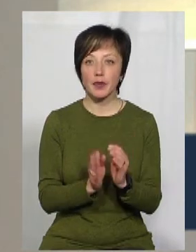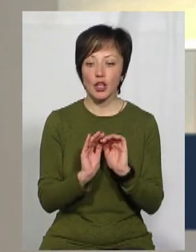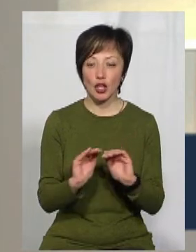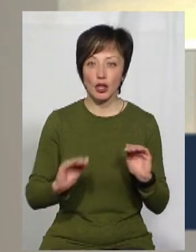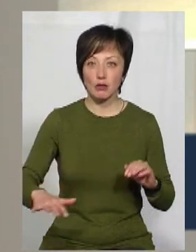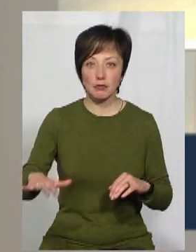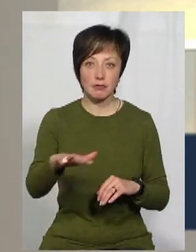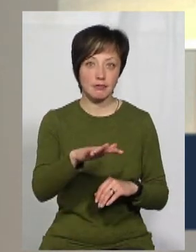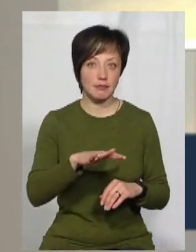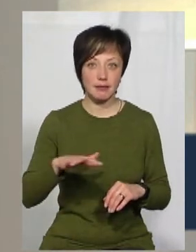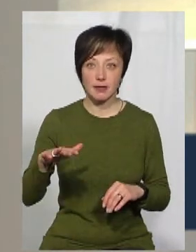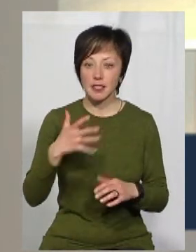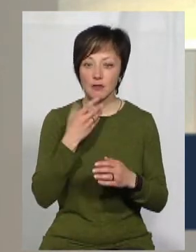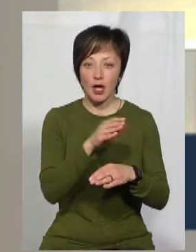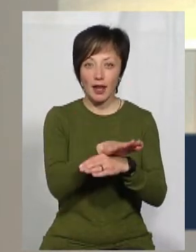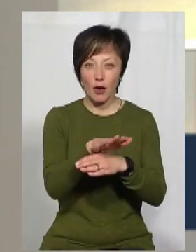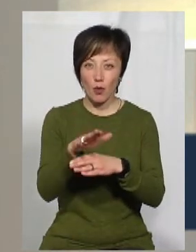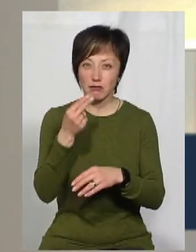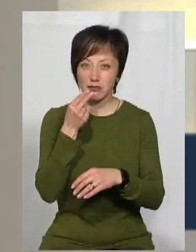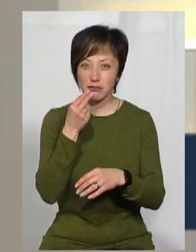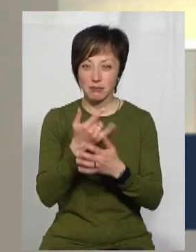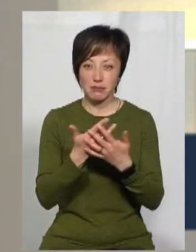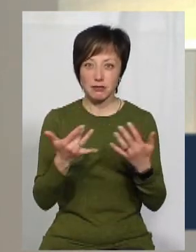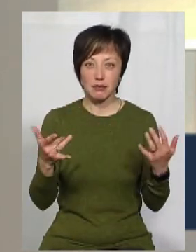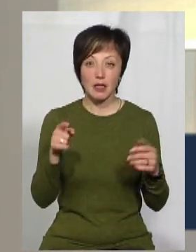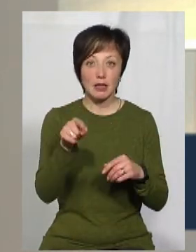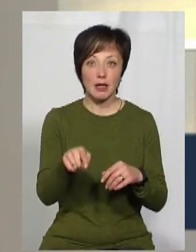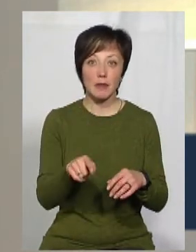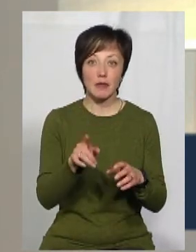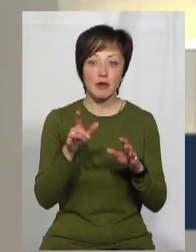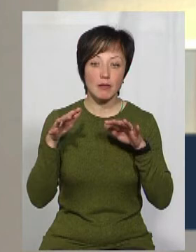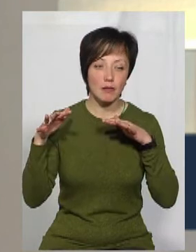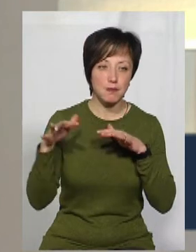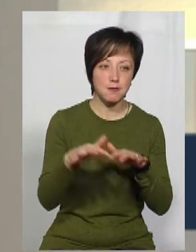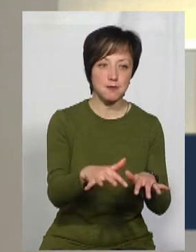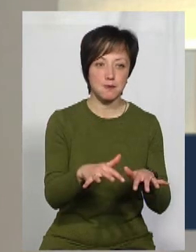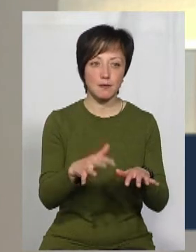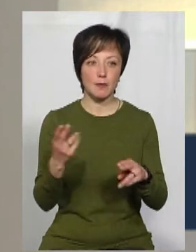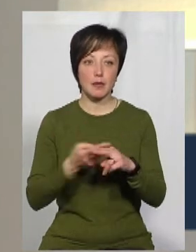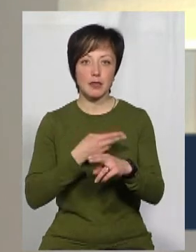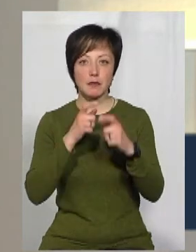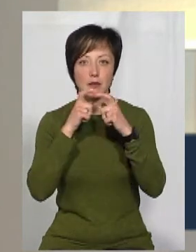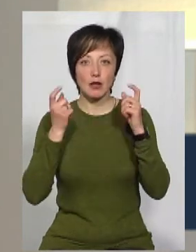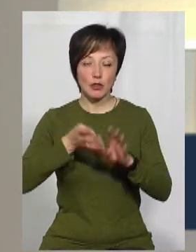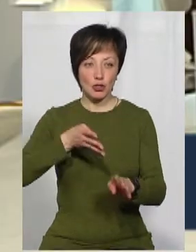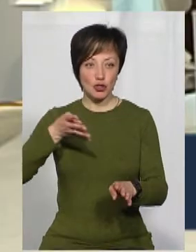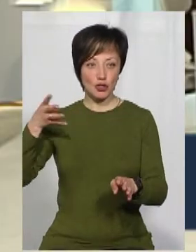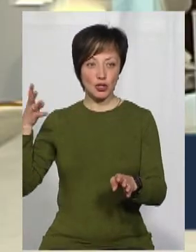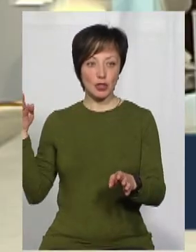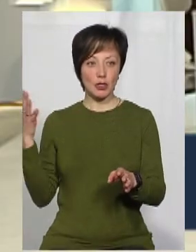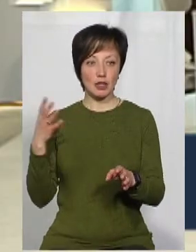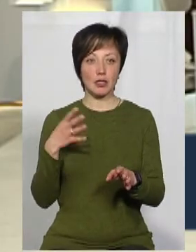дитячі площадки в нас там стоїть кіосочок продуктовий. Туди взагалі валять без масок, очередь там щось